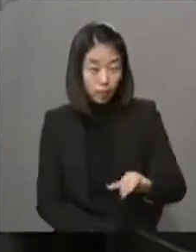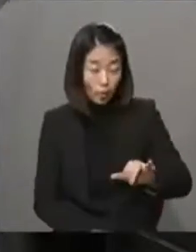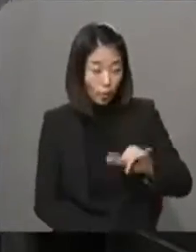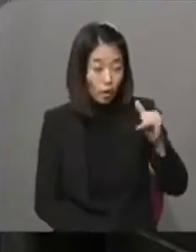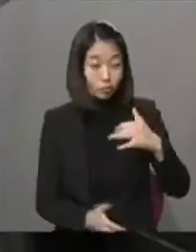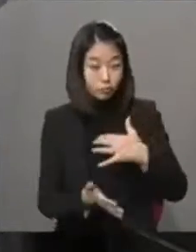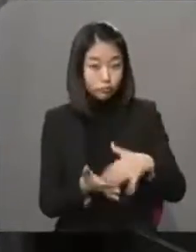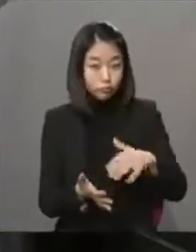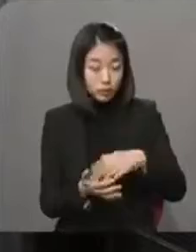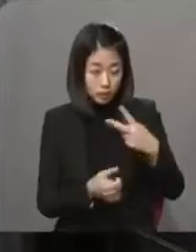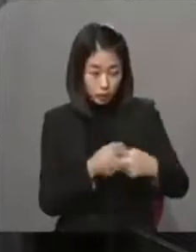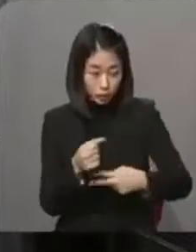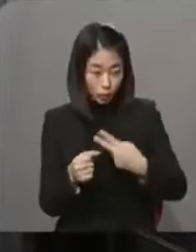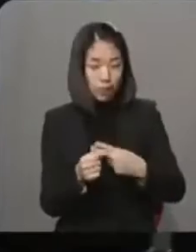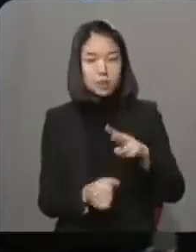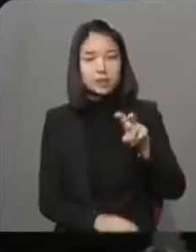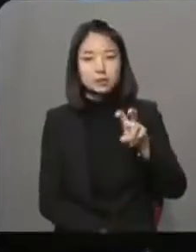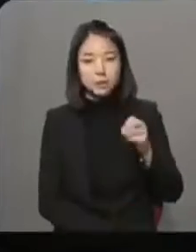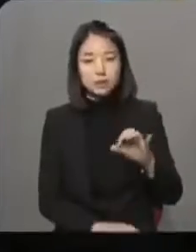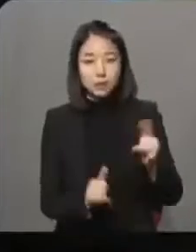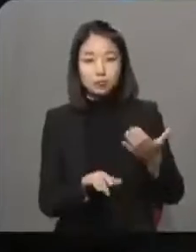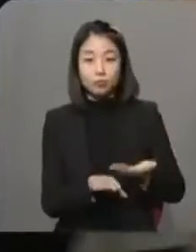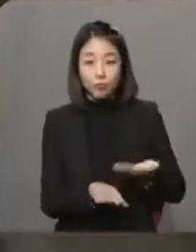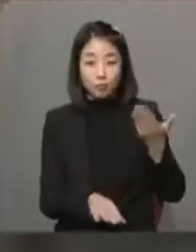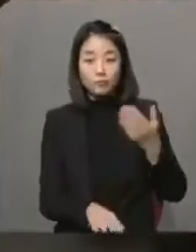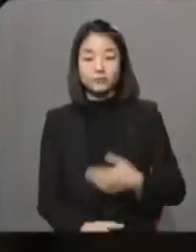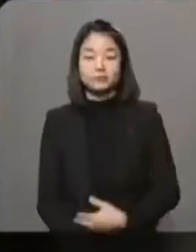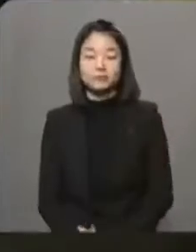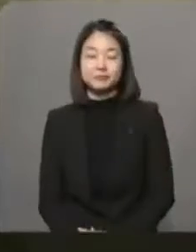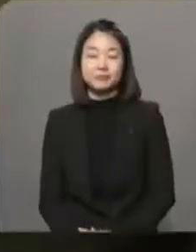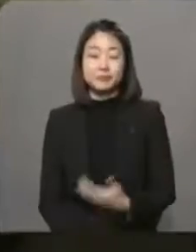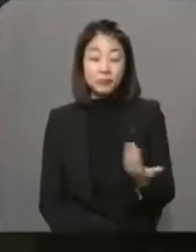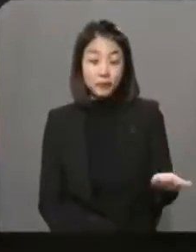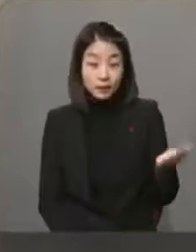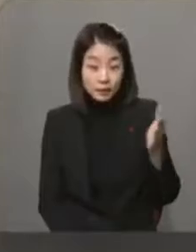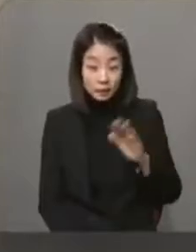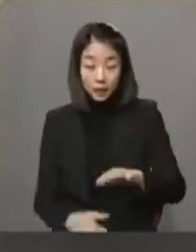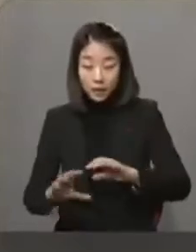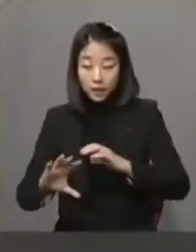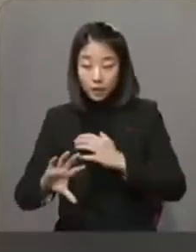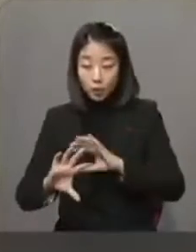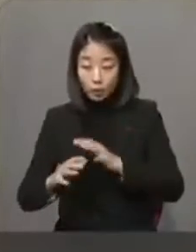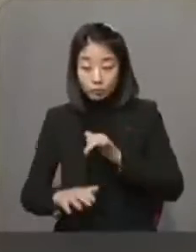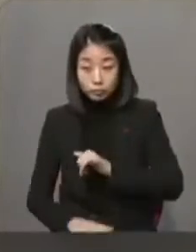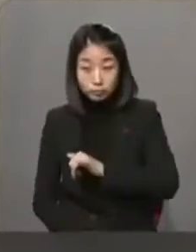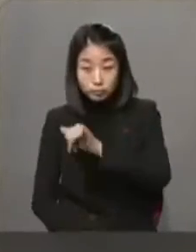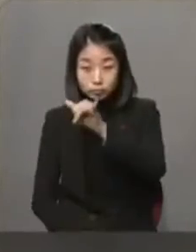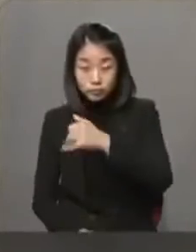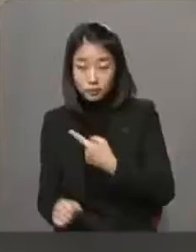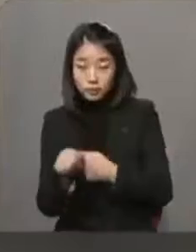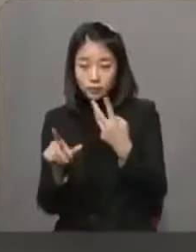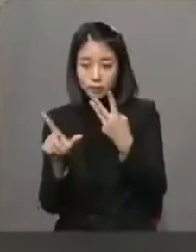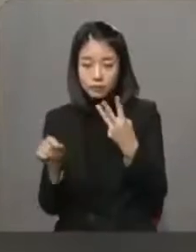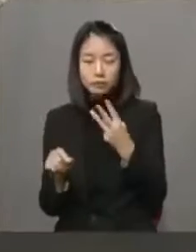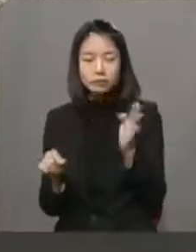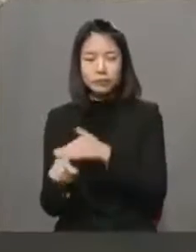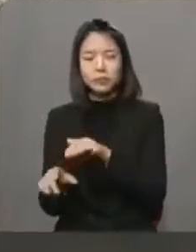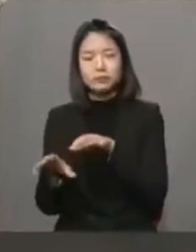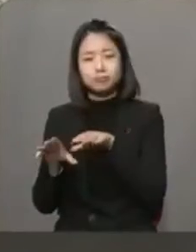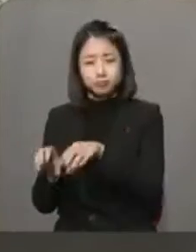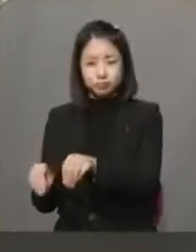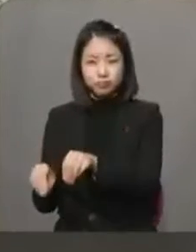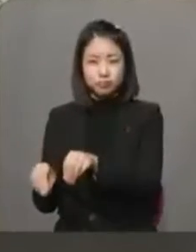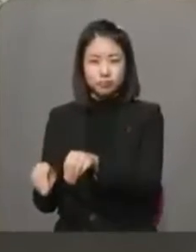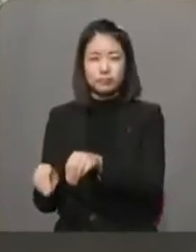이용객은 2년 연속 20만 명을 넘었습니다 하지만 국제선은 지난해 3월부터 운항이 중단된